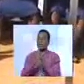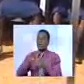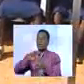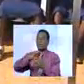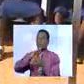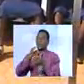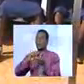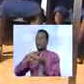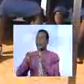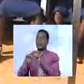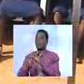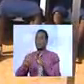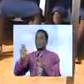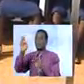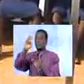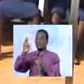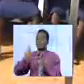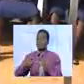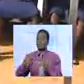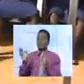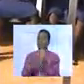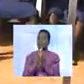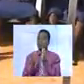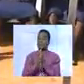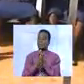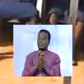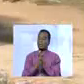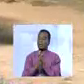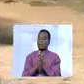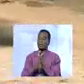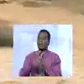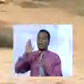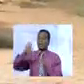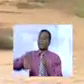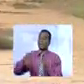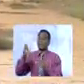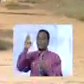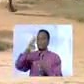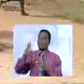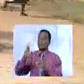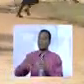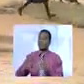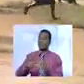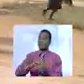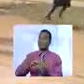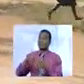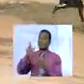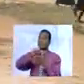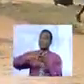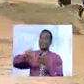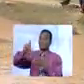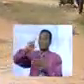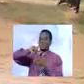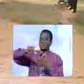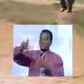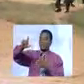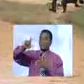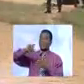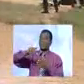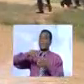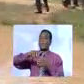d'améliorer ses résultats scolaires. Les derniers résultats du lycée KFW